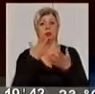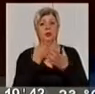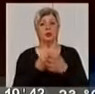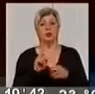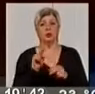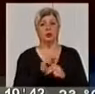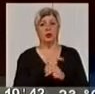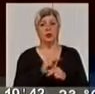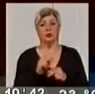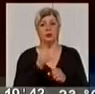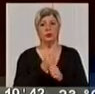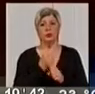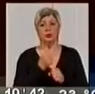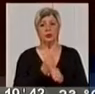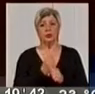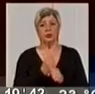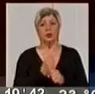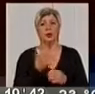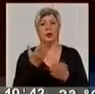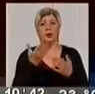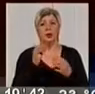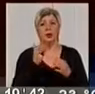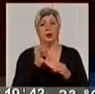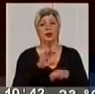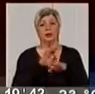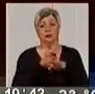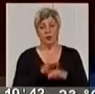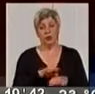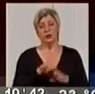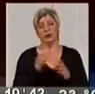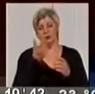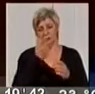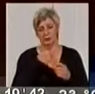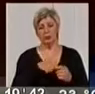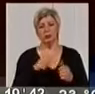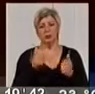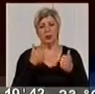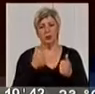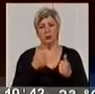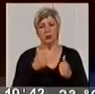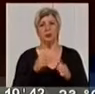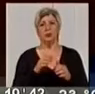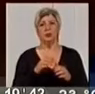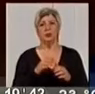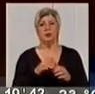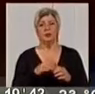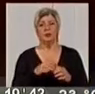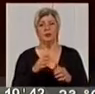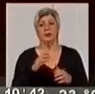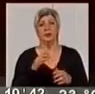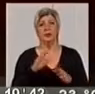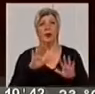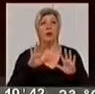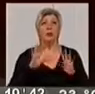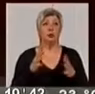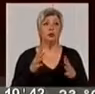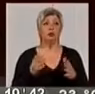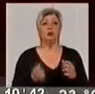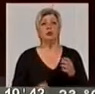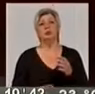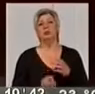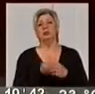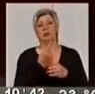і вона, ми вважаємо, ведеться як такою належним чином. Якщо, знову ж таки, поступають якісь скарги чи інформації,